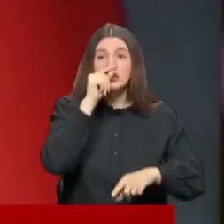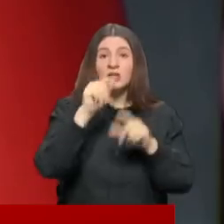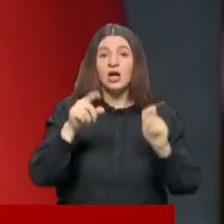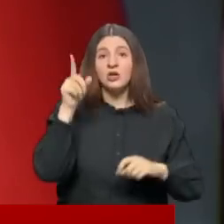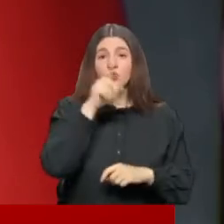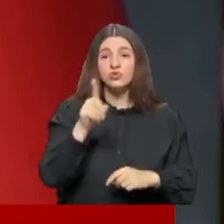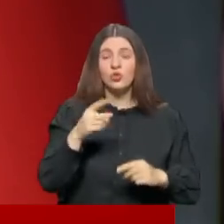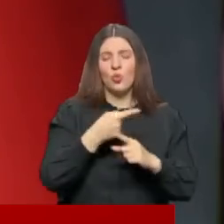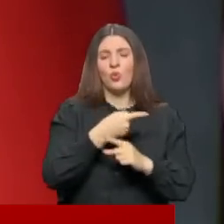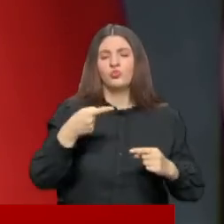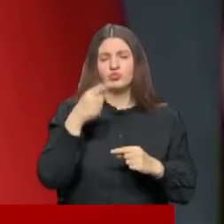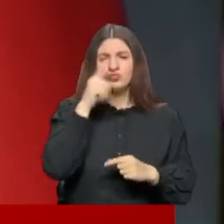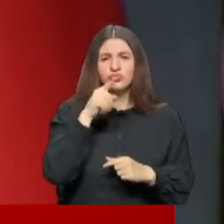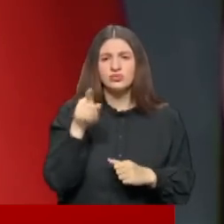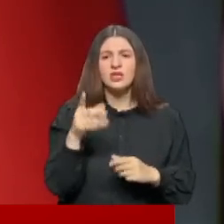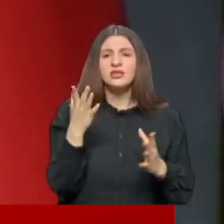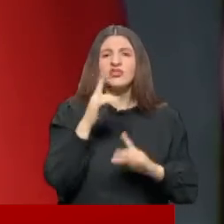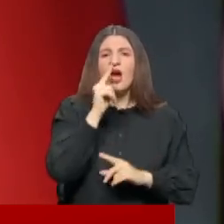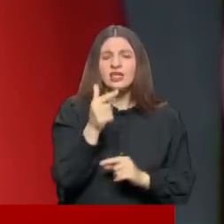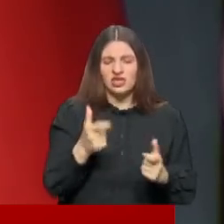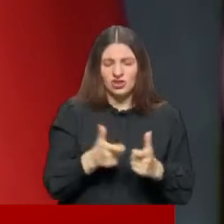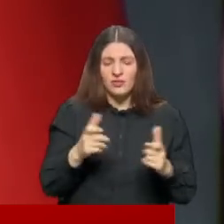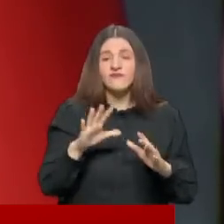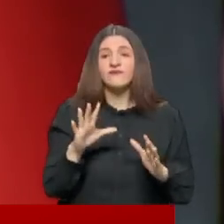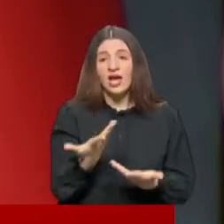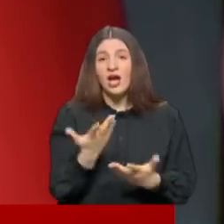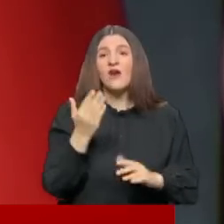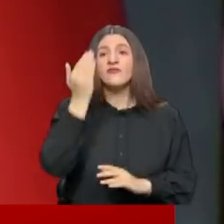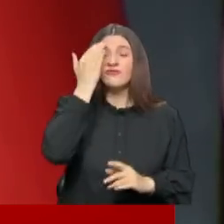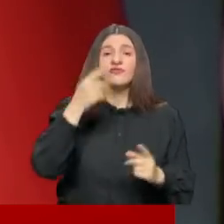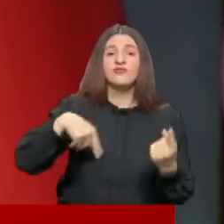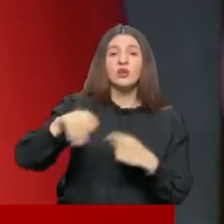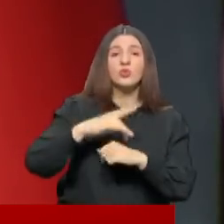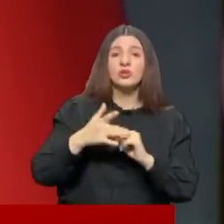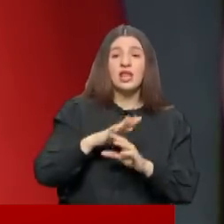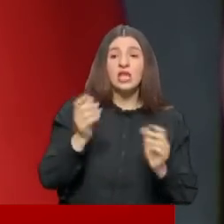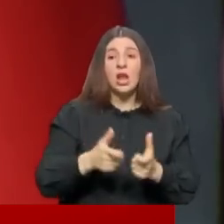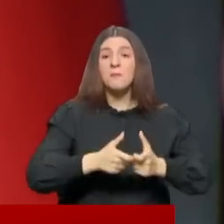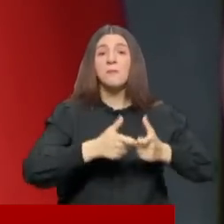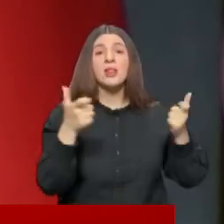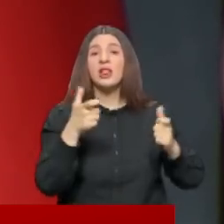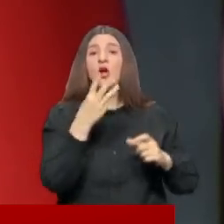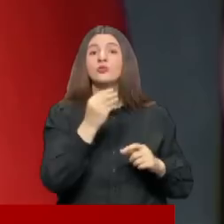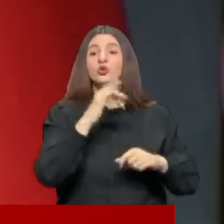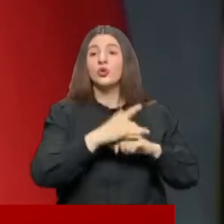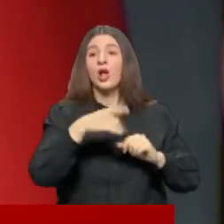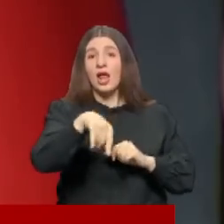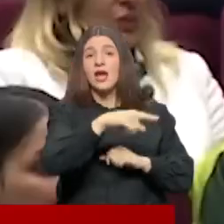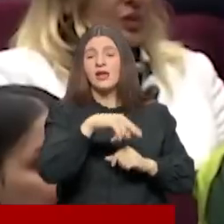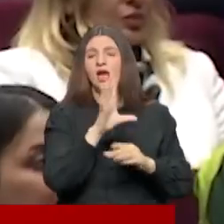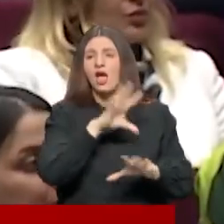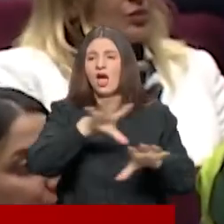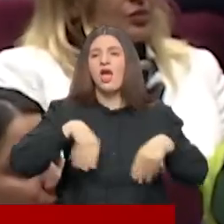kaynaklı olumsuzluklardan sadece az gelişmiş ve yoksul ülkeler değil, gelişmiş ülkeler dahil